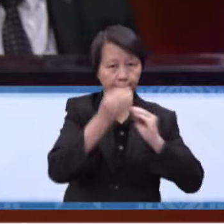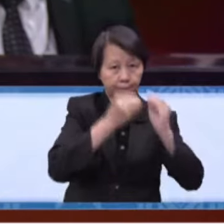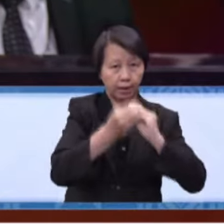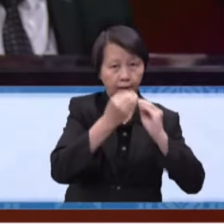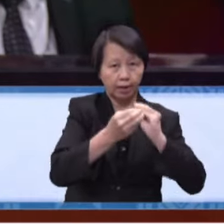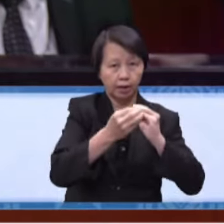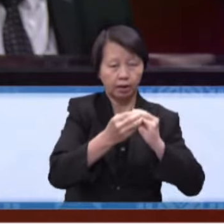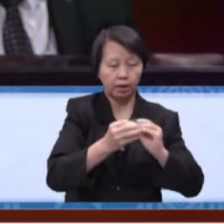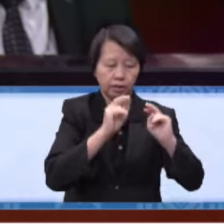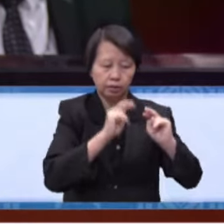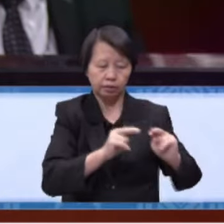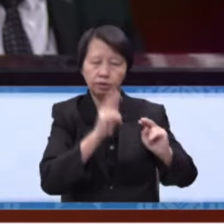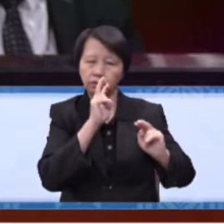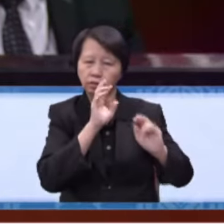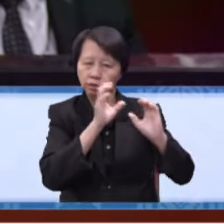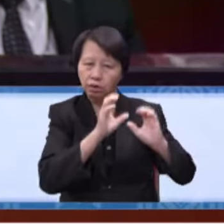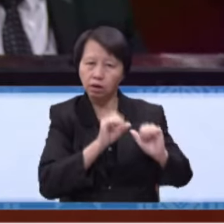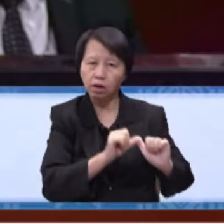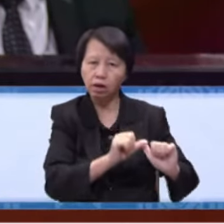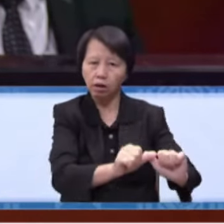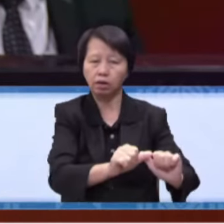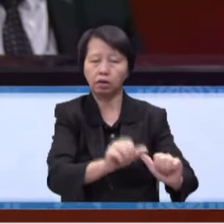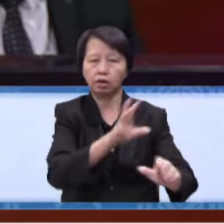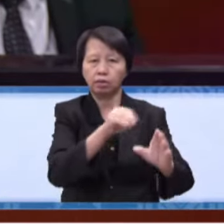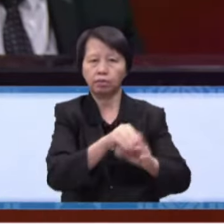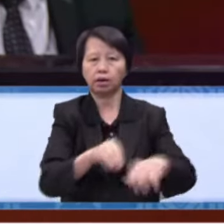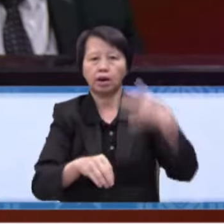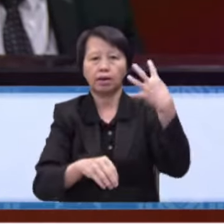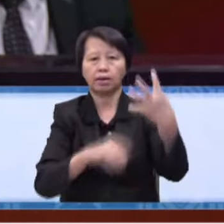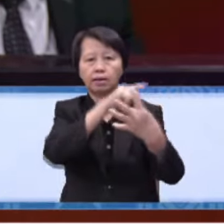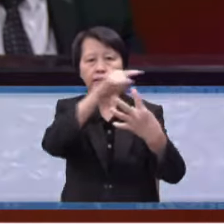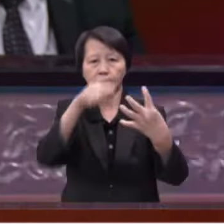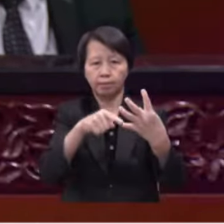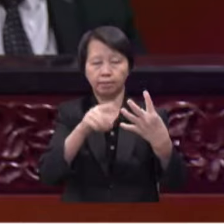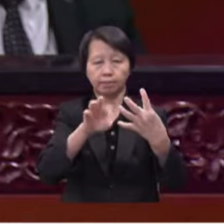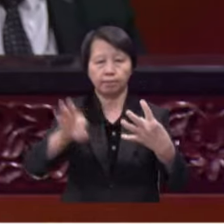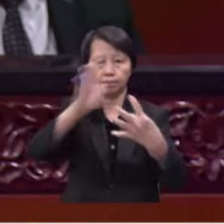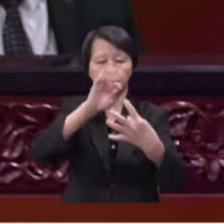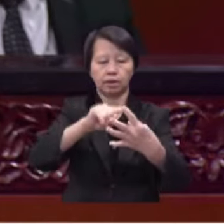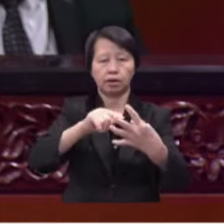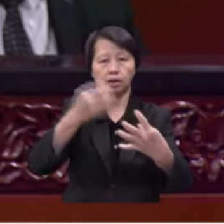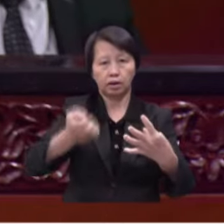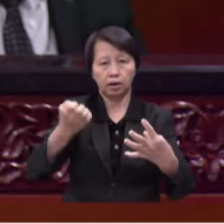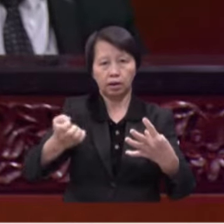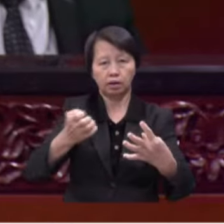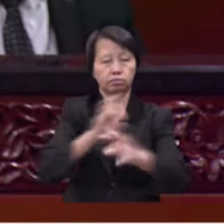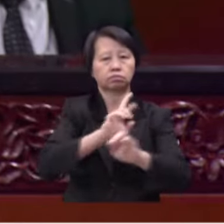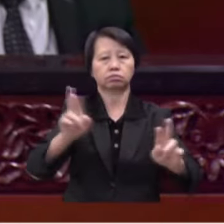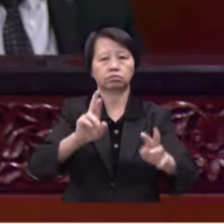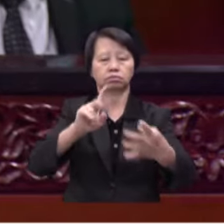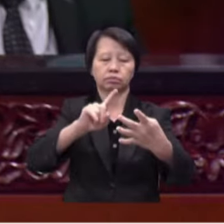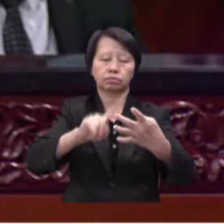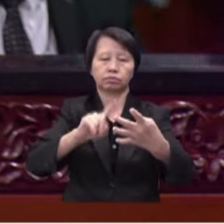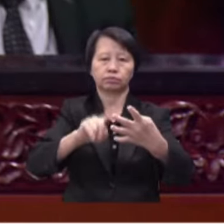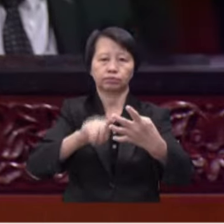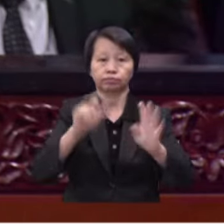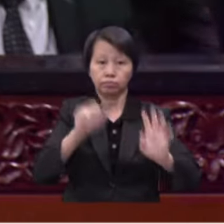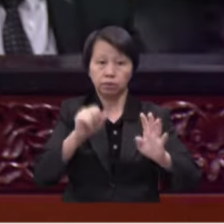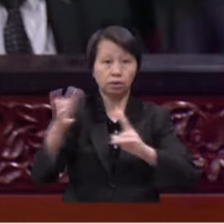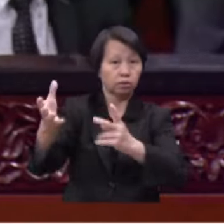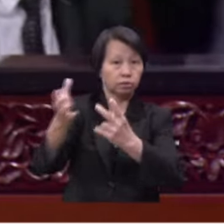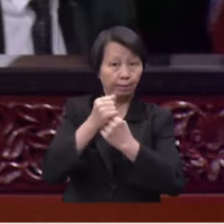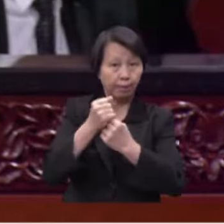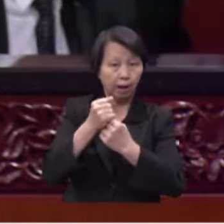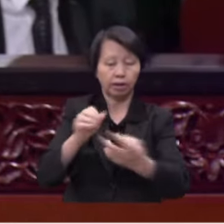dilihat secara holistik merangkum nih 4 aspek utama yaitu elemen ketersediaan boleh